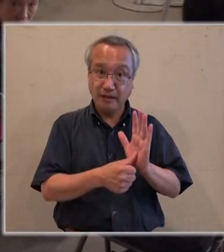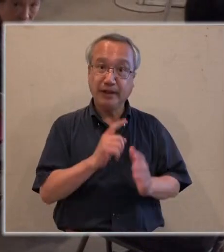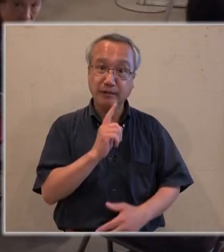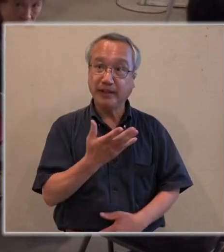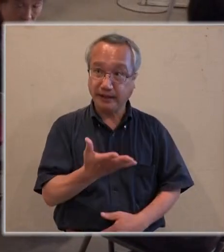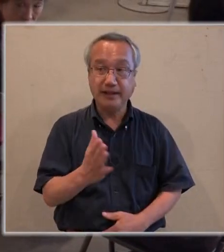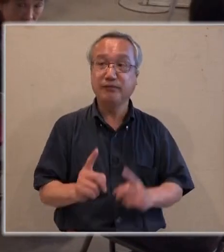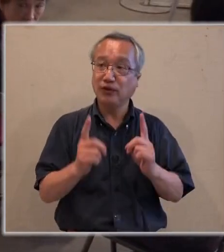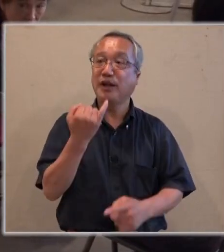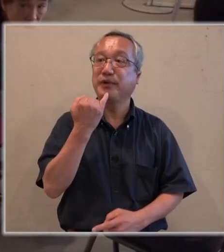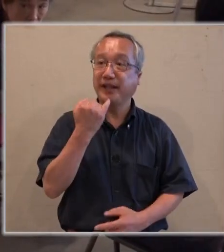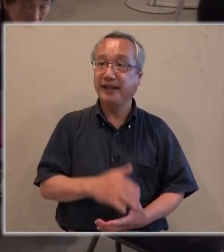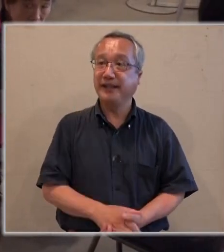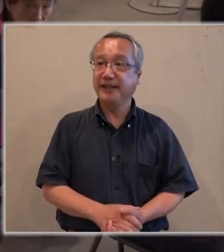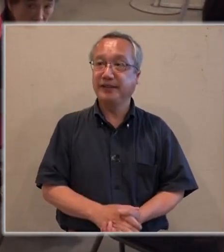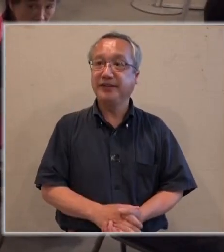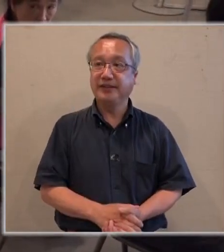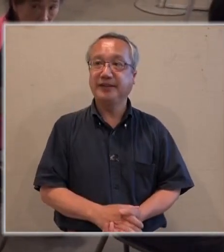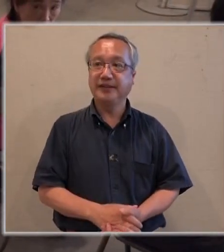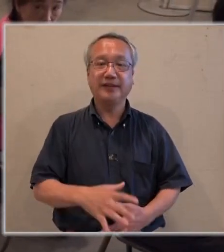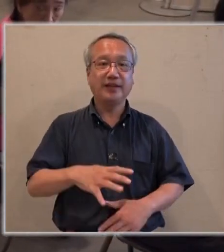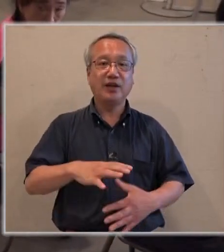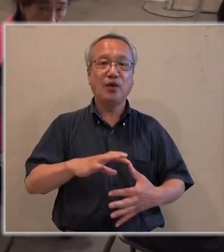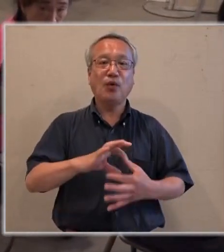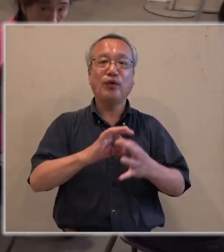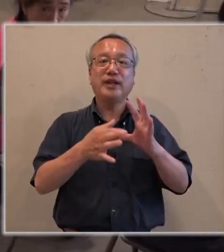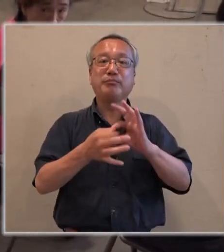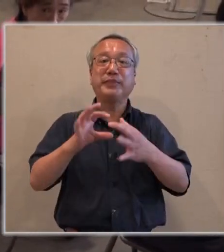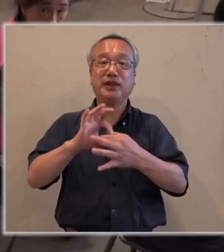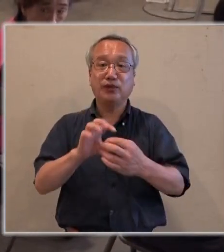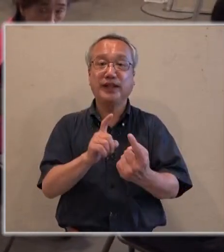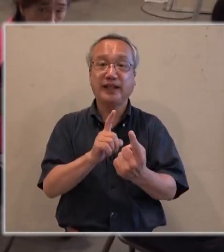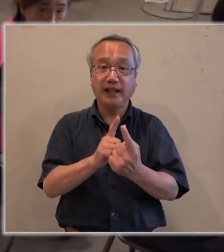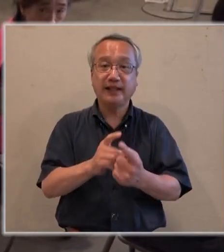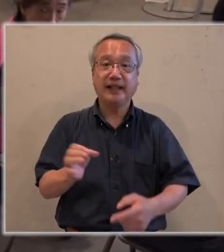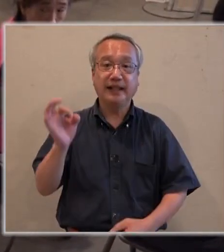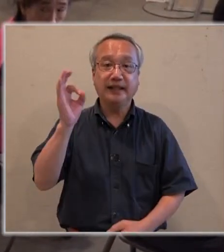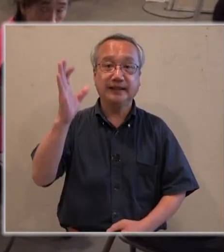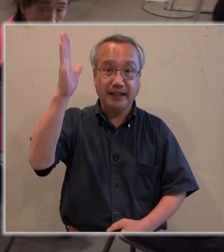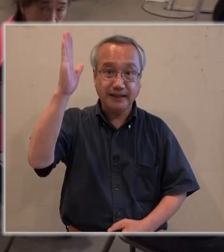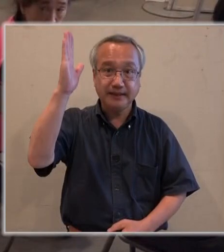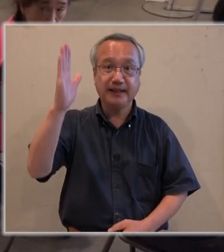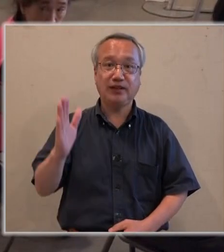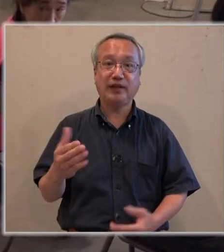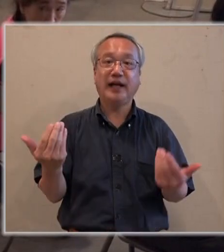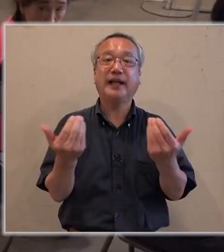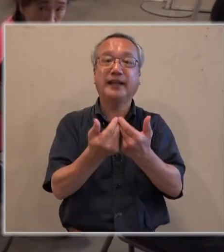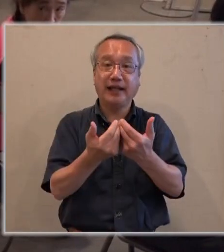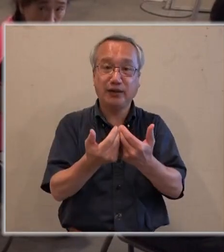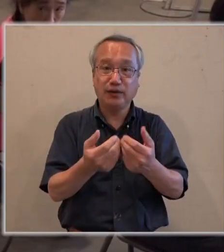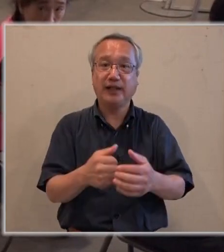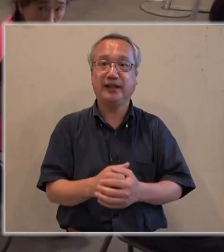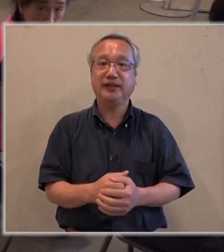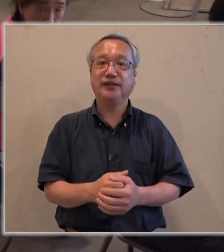まずオリンピックが賛成とか反対とかに私は